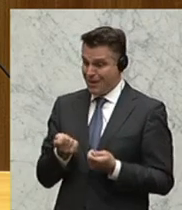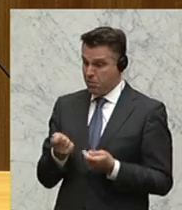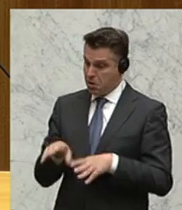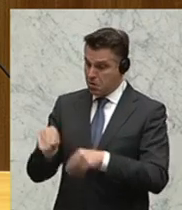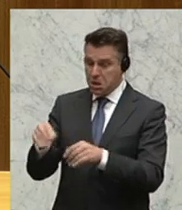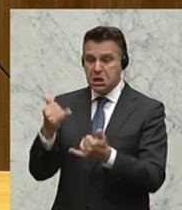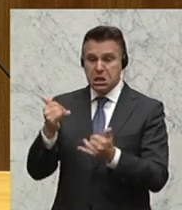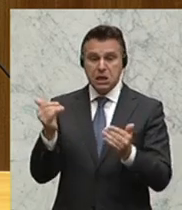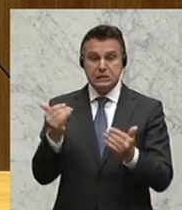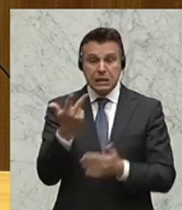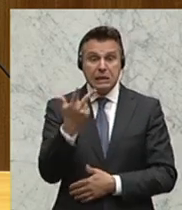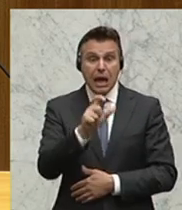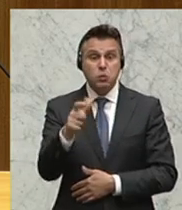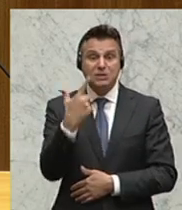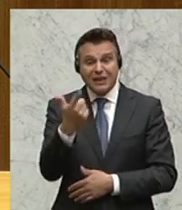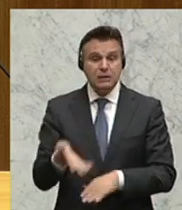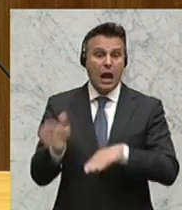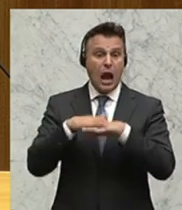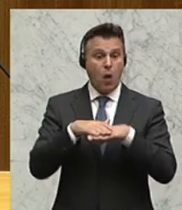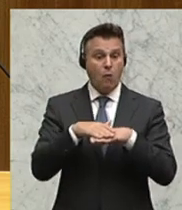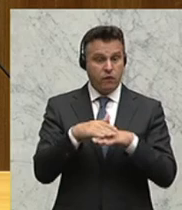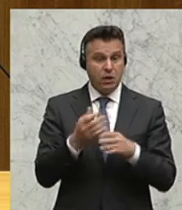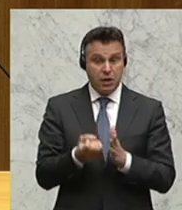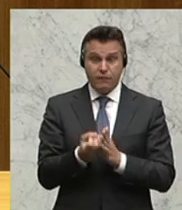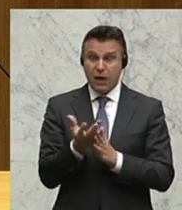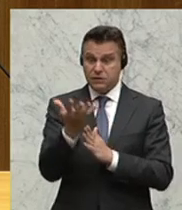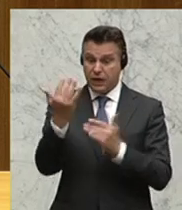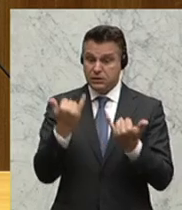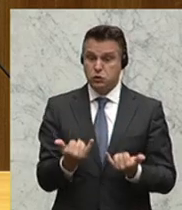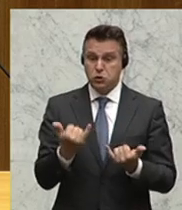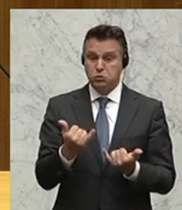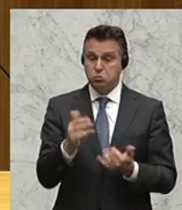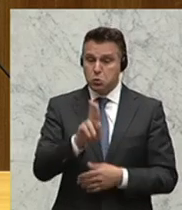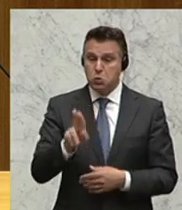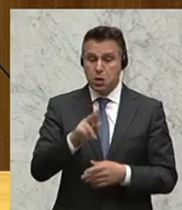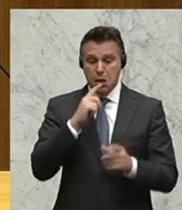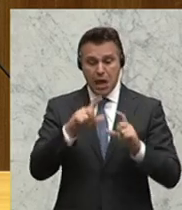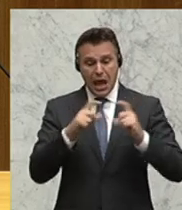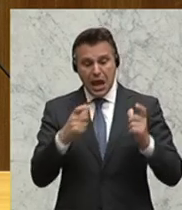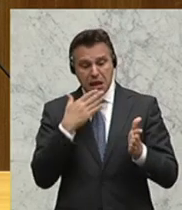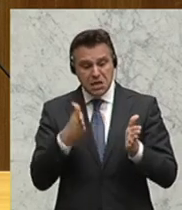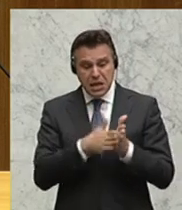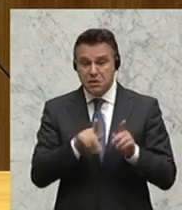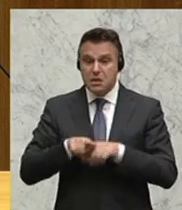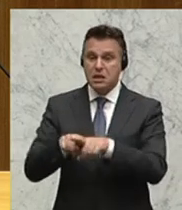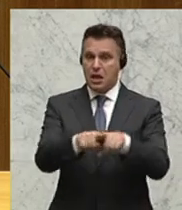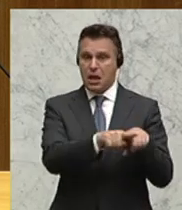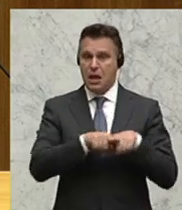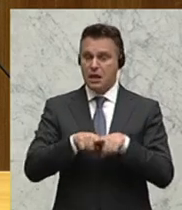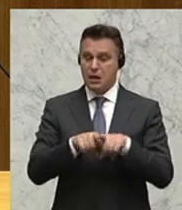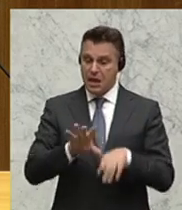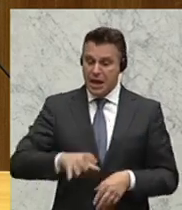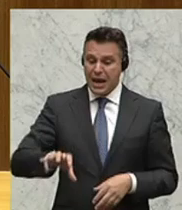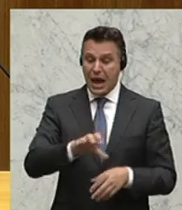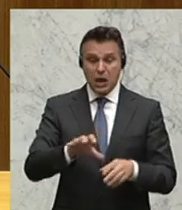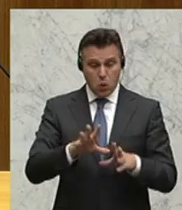zählt der Verein 320 Mitglieder. Das heißt, mit steigender Tendenz, es gibt ein einheitliches Etikett. Und die Region vermarktet hier